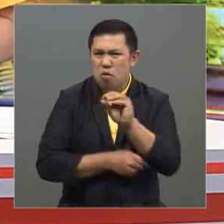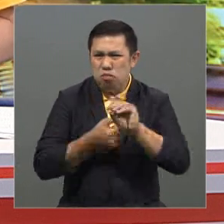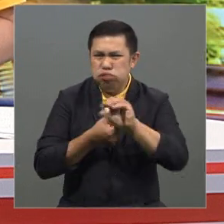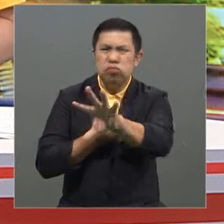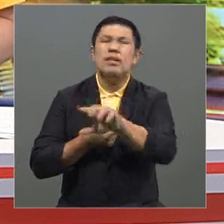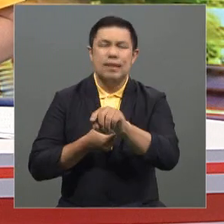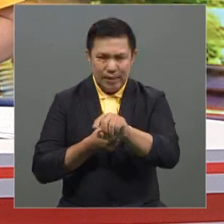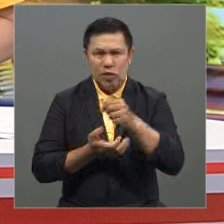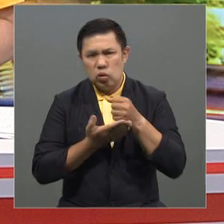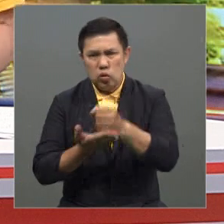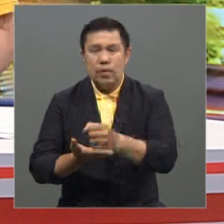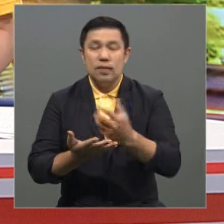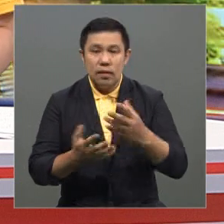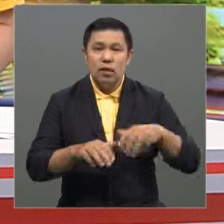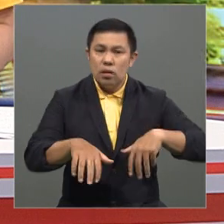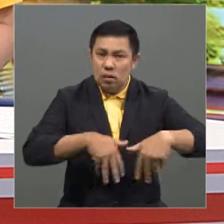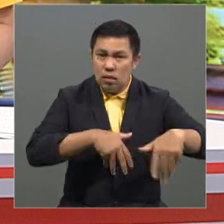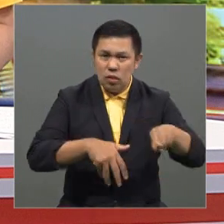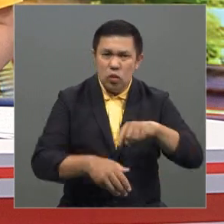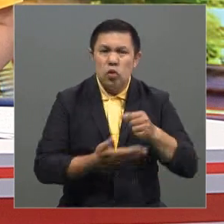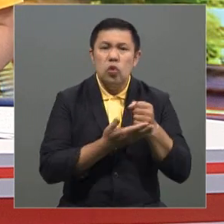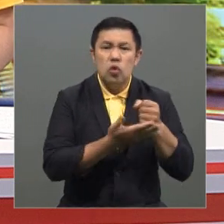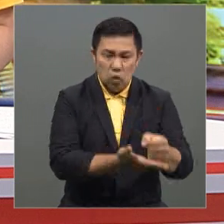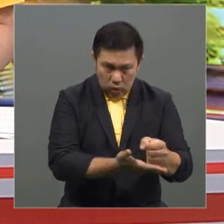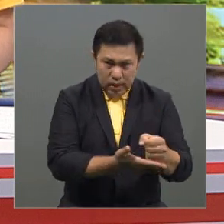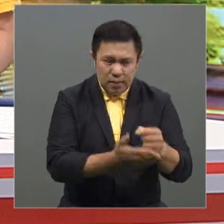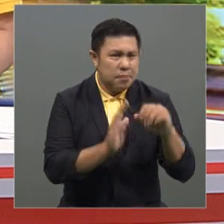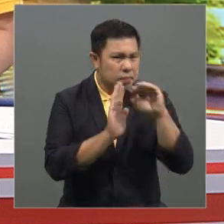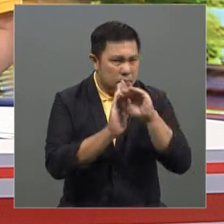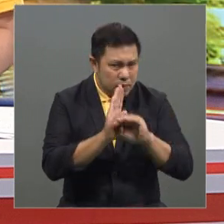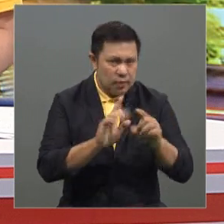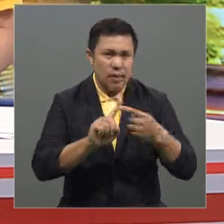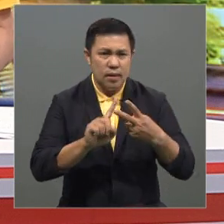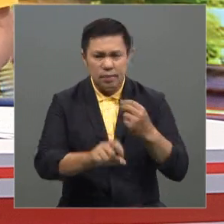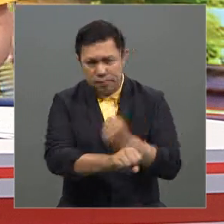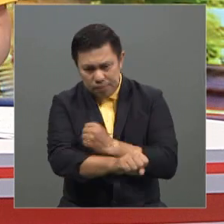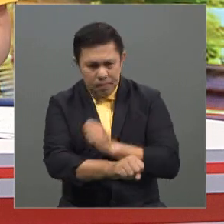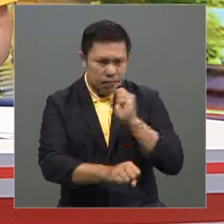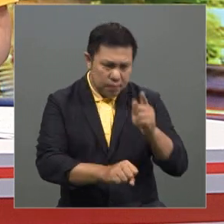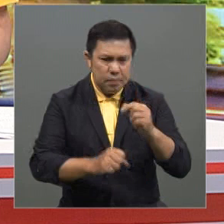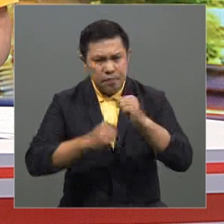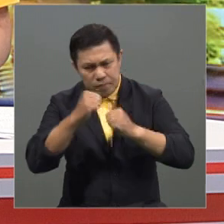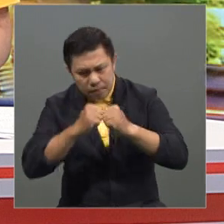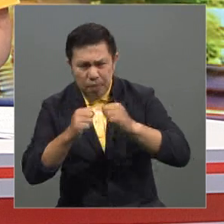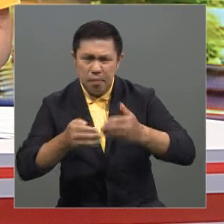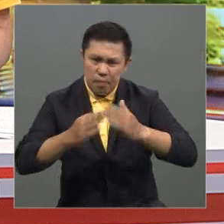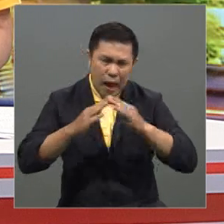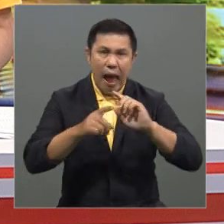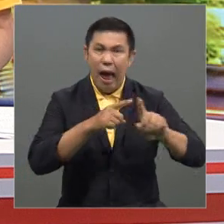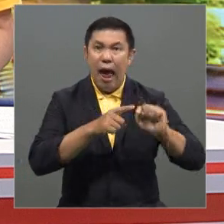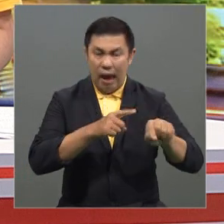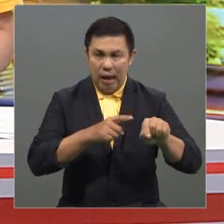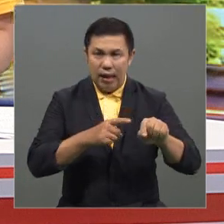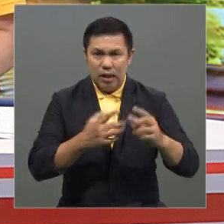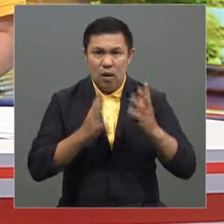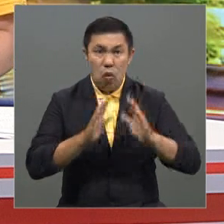เหลือนะครับขั้นตอนคือช่วยเหลือแล้วก็ที่จะไปเยียวยาแล้วก็ฟื้นฟูกันต่อในแต่ละขั้นตอนณขณะนี้ต